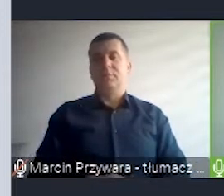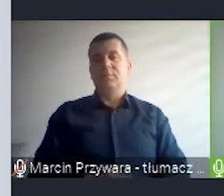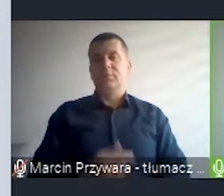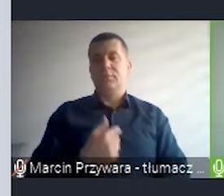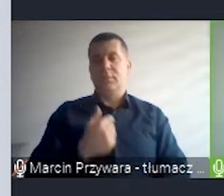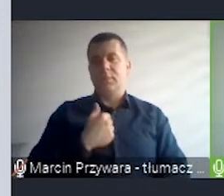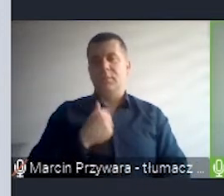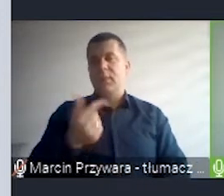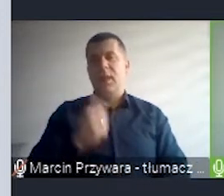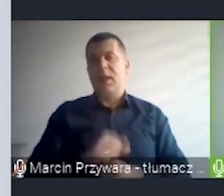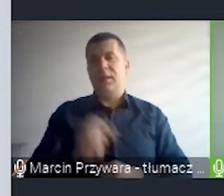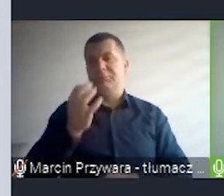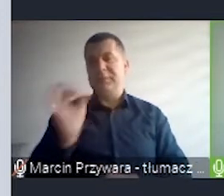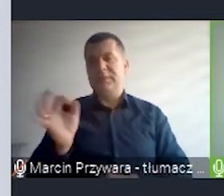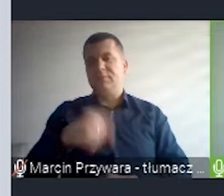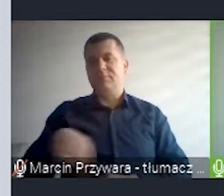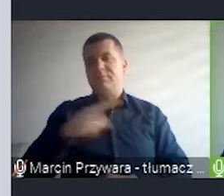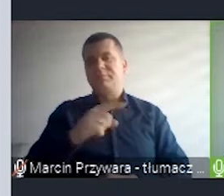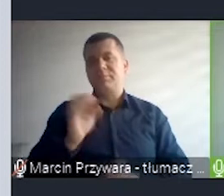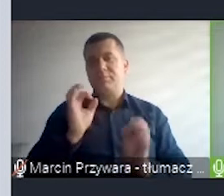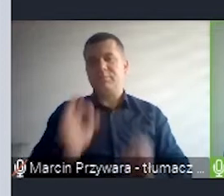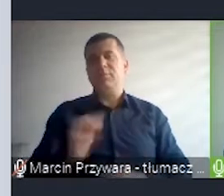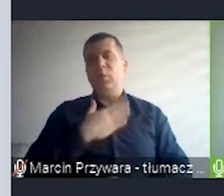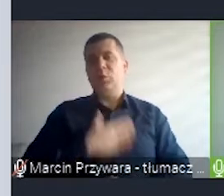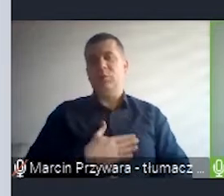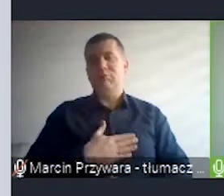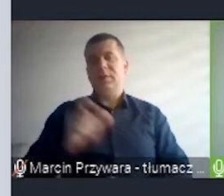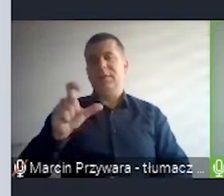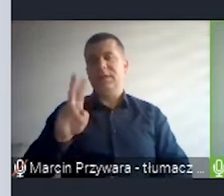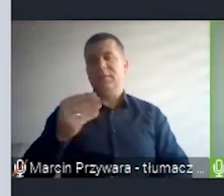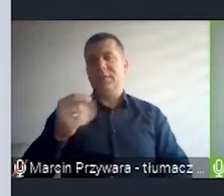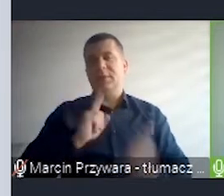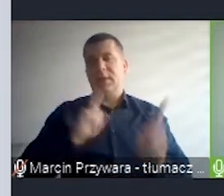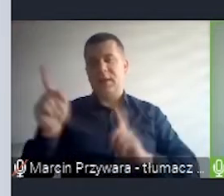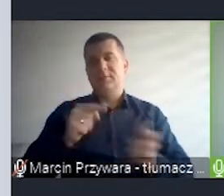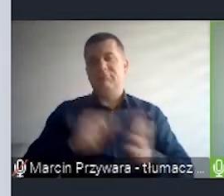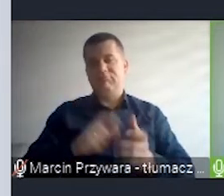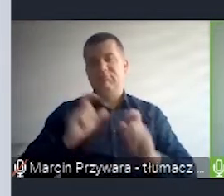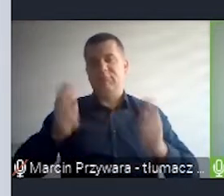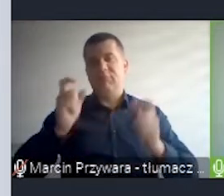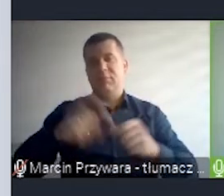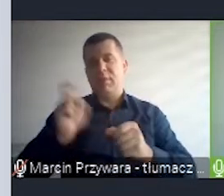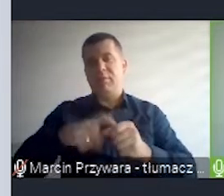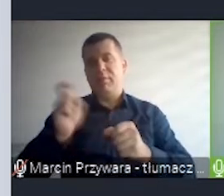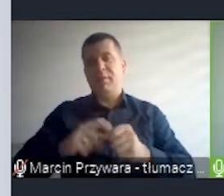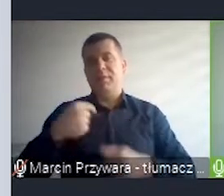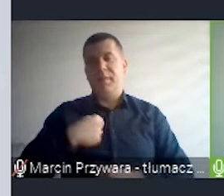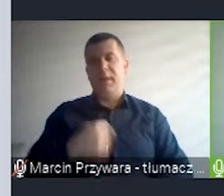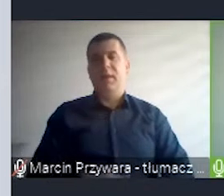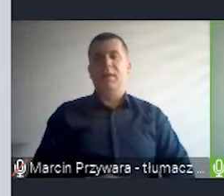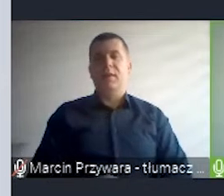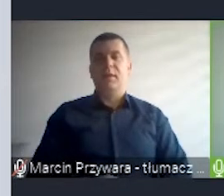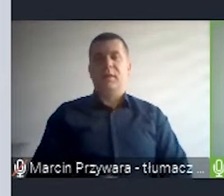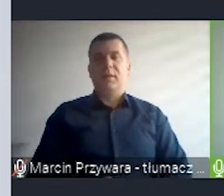nim niespecjalnie się chyba lubimy i mu się zdarza czasem wywrócić, zawiesić mnie.